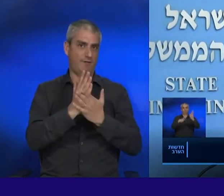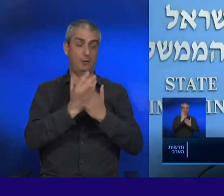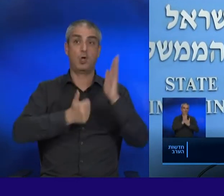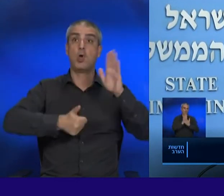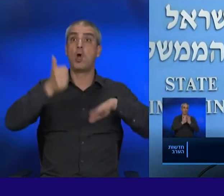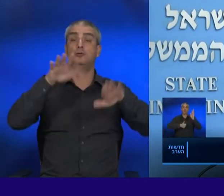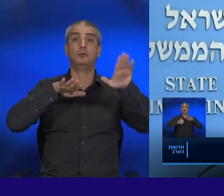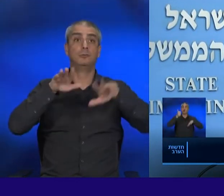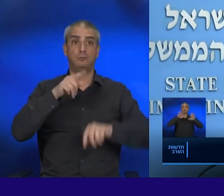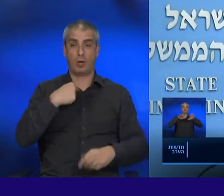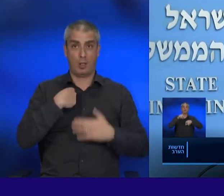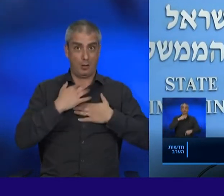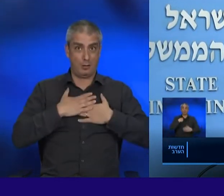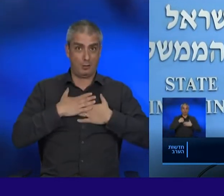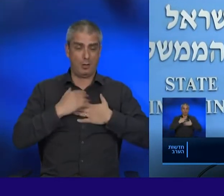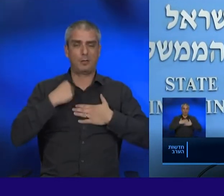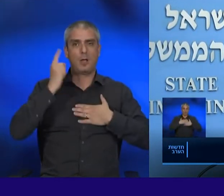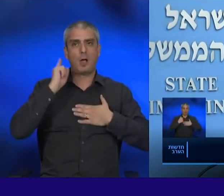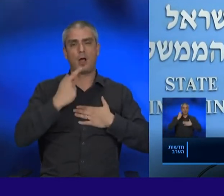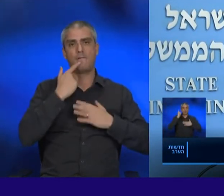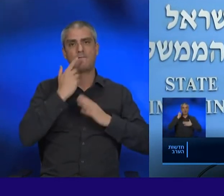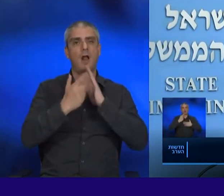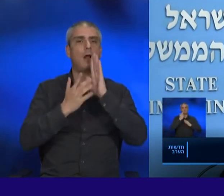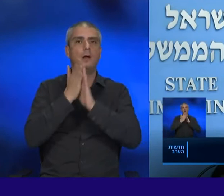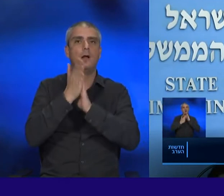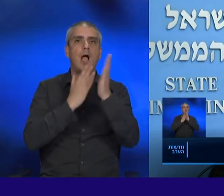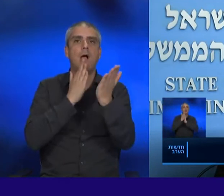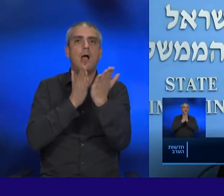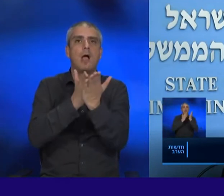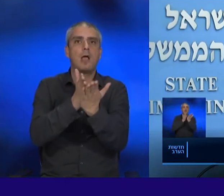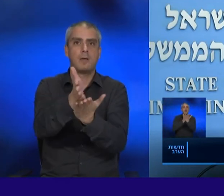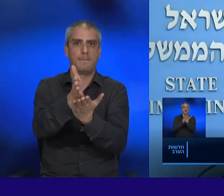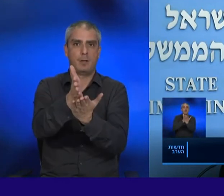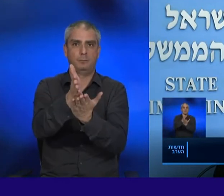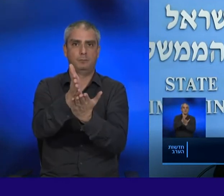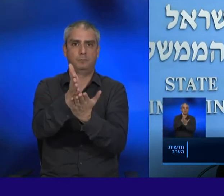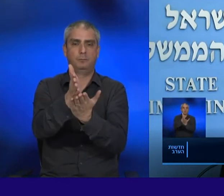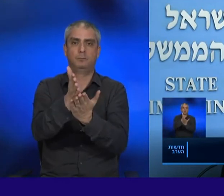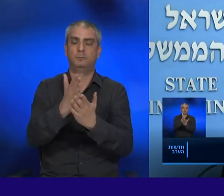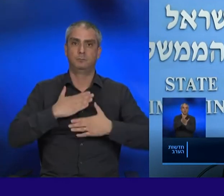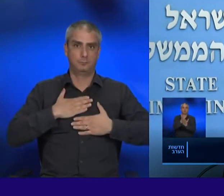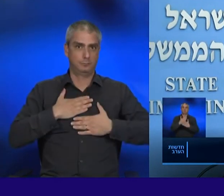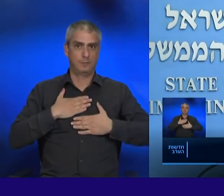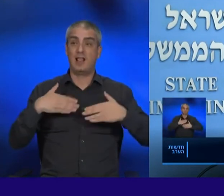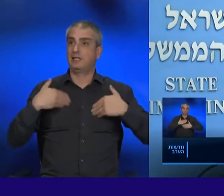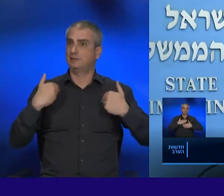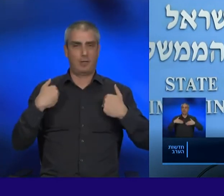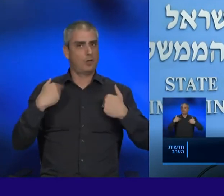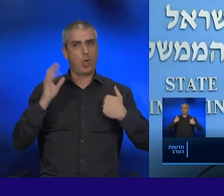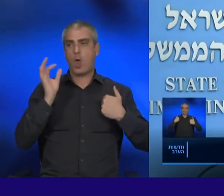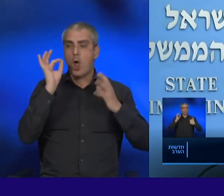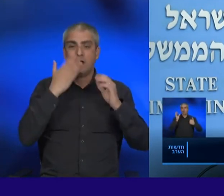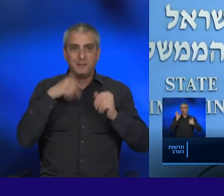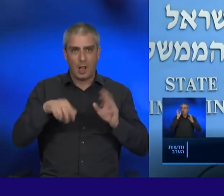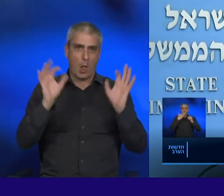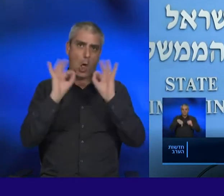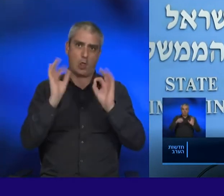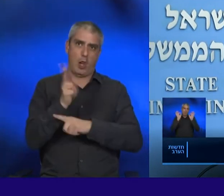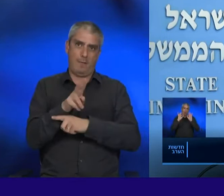הממשלה אני חייב להגיד לכם את האמת. לשמחתי, עוד לא איבדנו אף אחד.